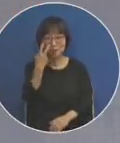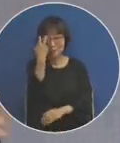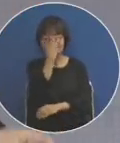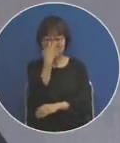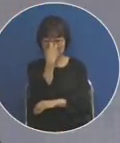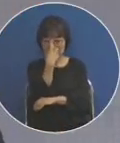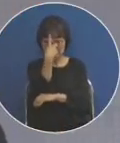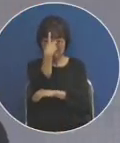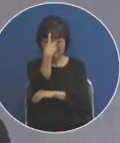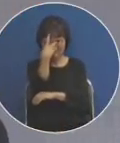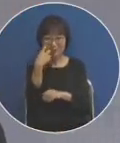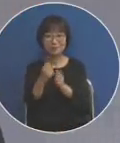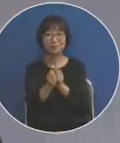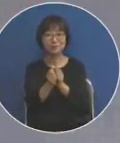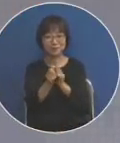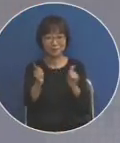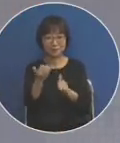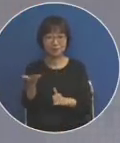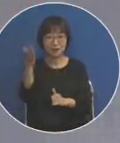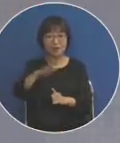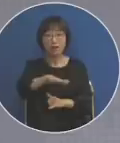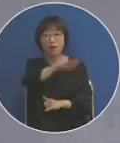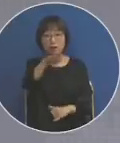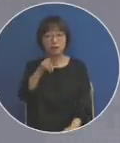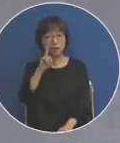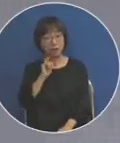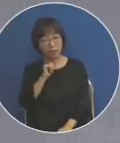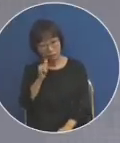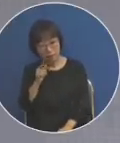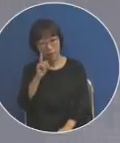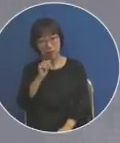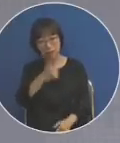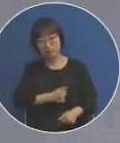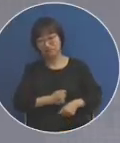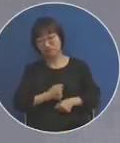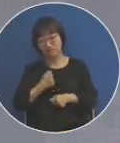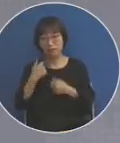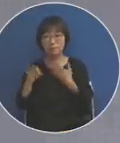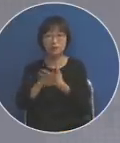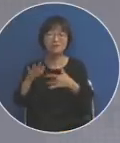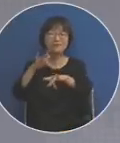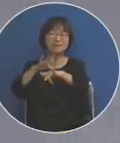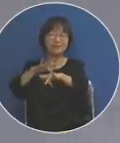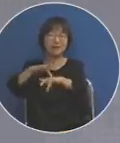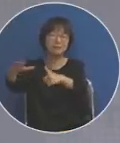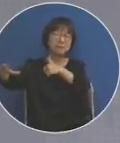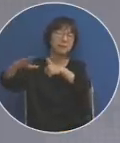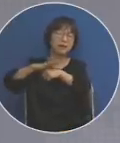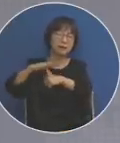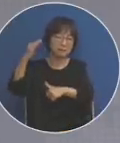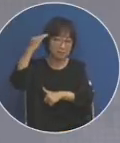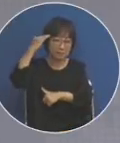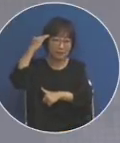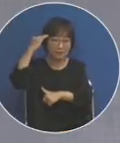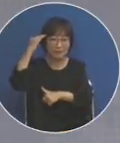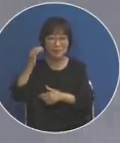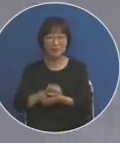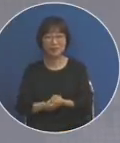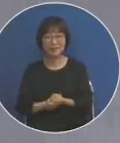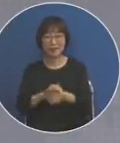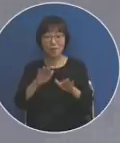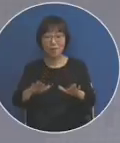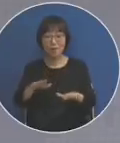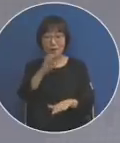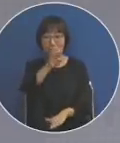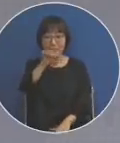if you are sleeping? This what happens? If Satan comes and he comes and attacks. 그래서 파수꾼은 세 가지의 비밀이 있어요.